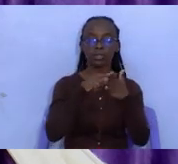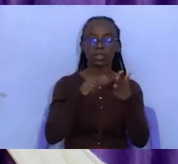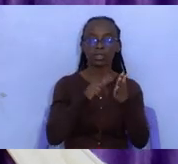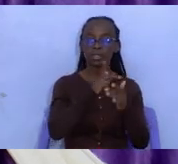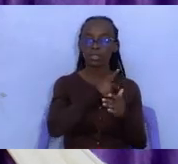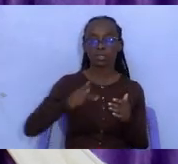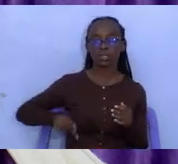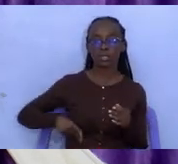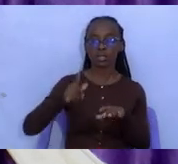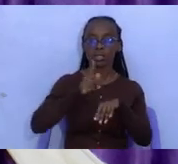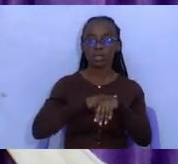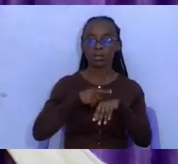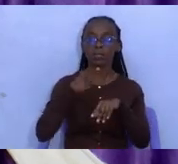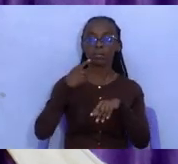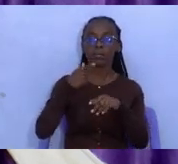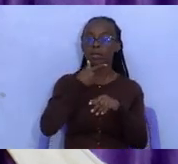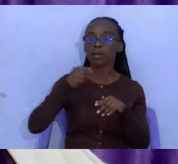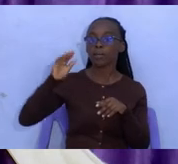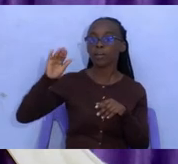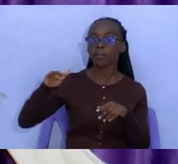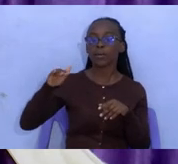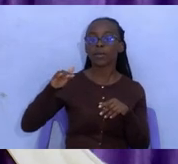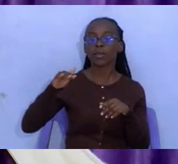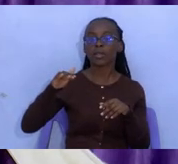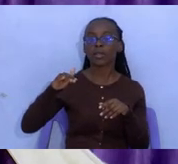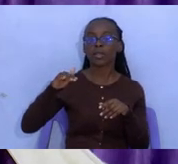mfalme akiwa mdogo akajitia ile nia.